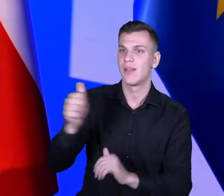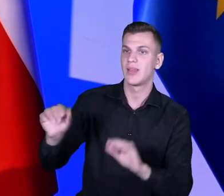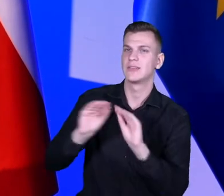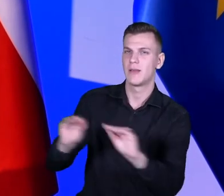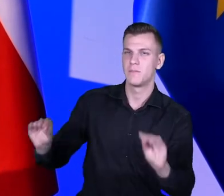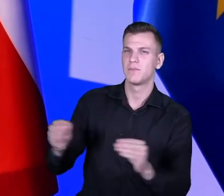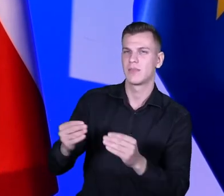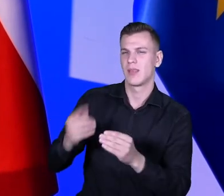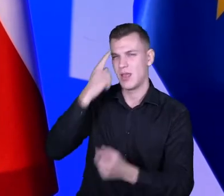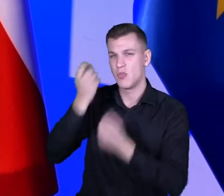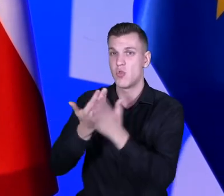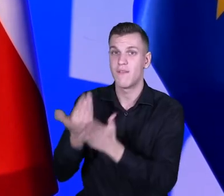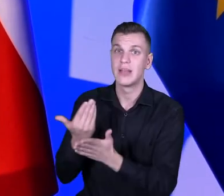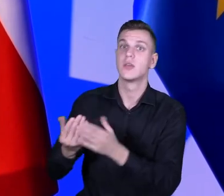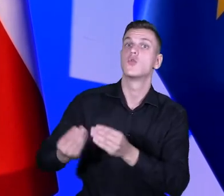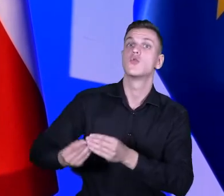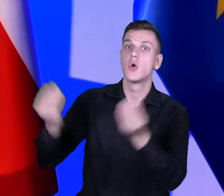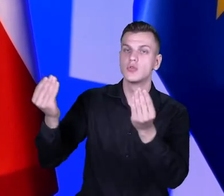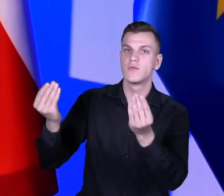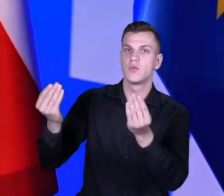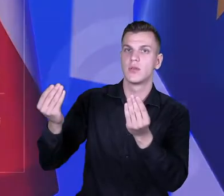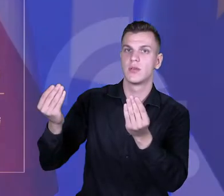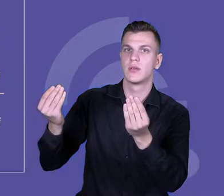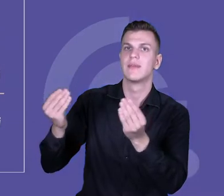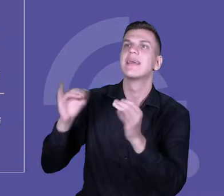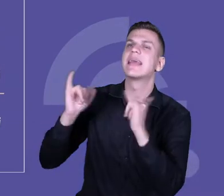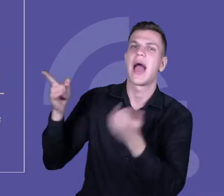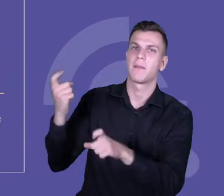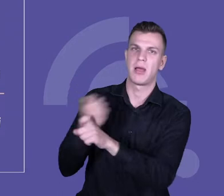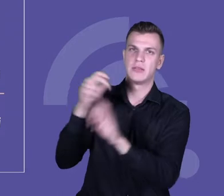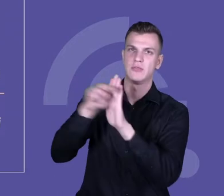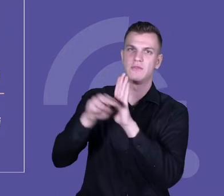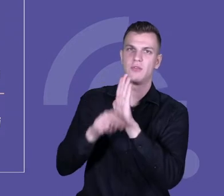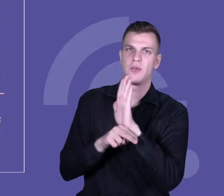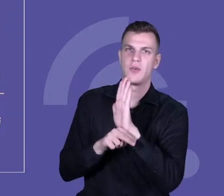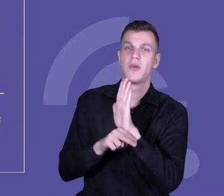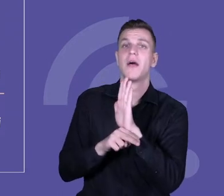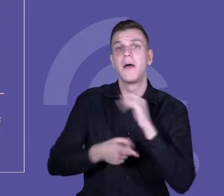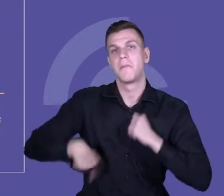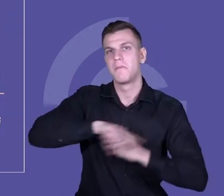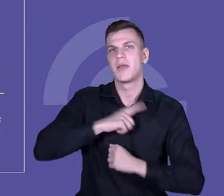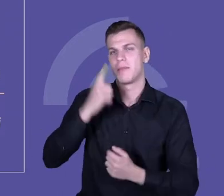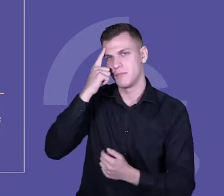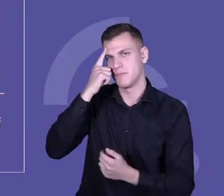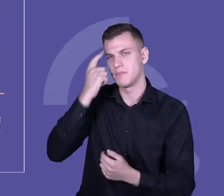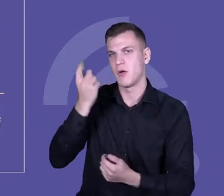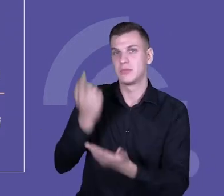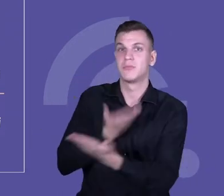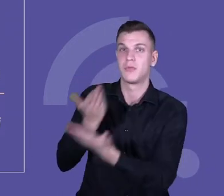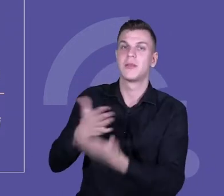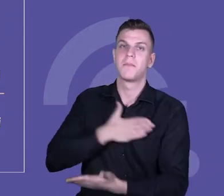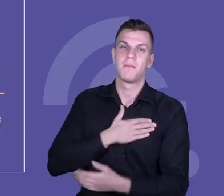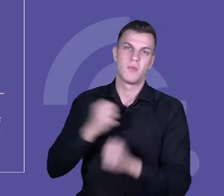głównego nurtu myślenia o edukacji. Co musi się stać, żeby kompetencje były traktowane bardziej na serio? Takich